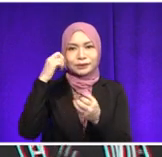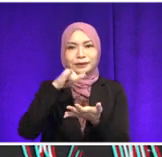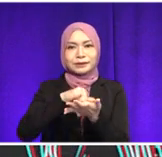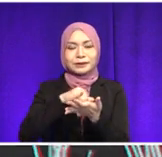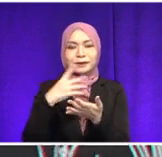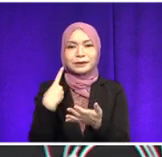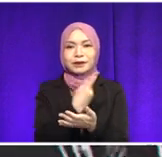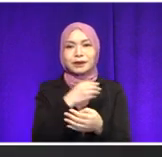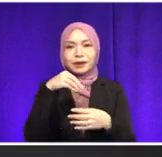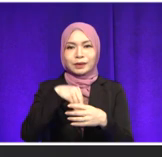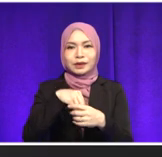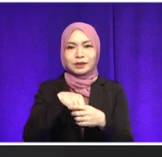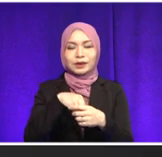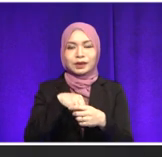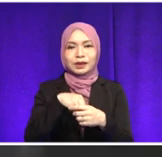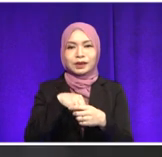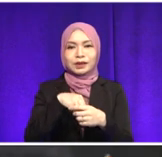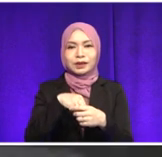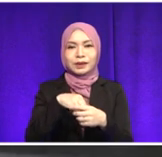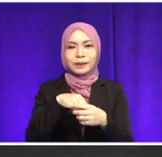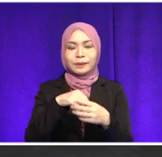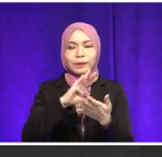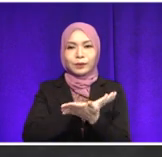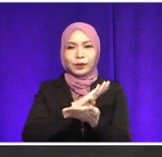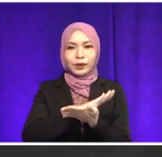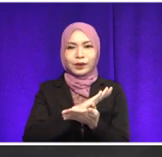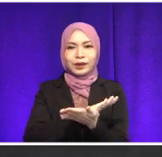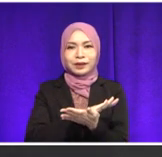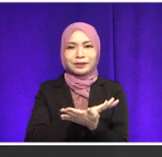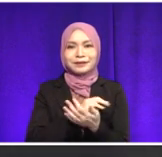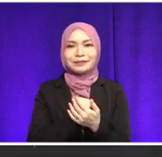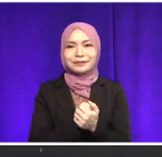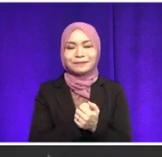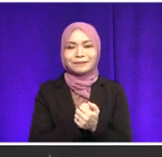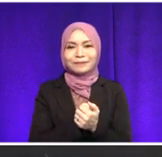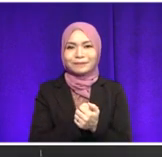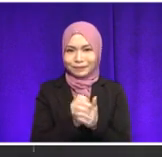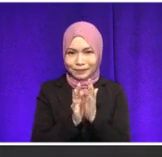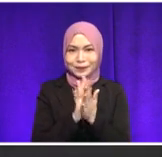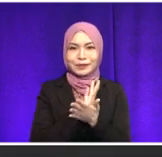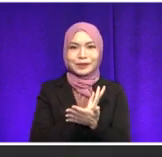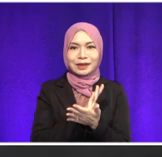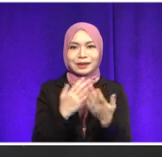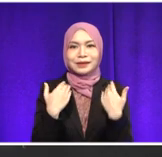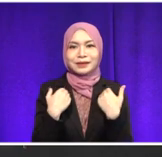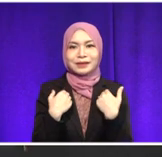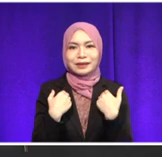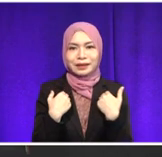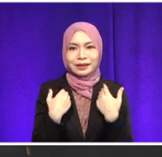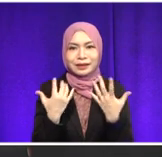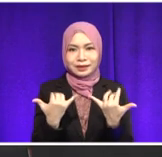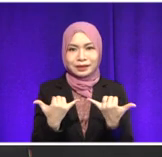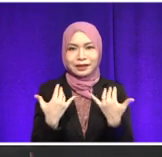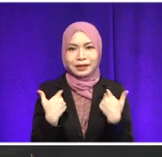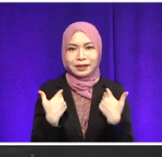borong projectv dan ada dapat beberapa persoalan yang telah kita dapat penyelesaiannya Maksudnya sudah memberi